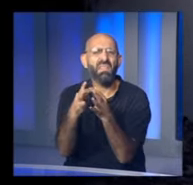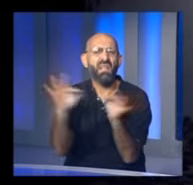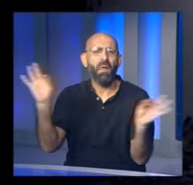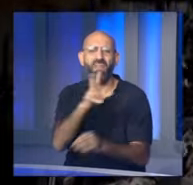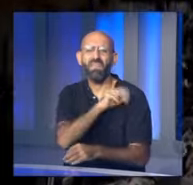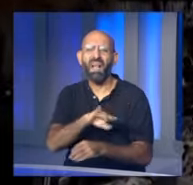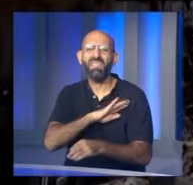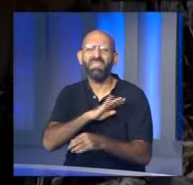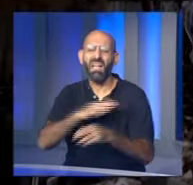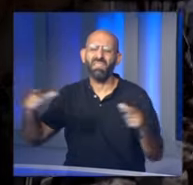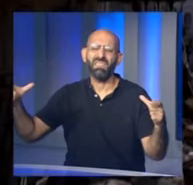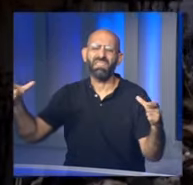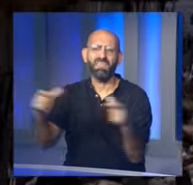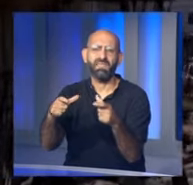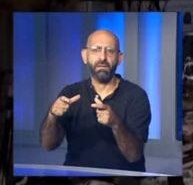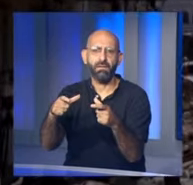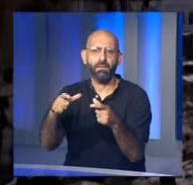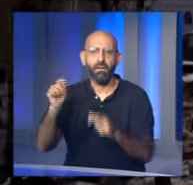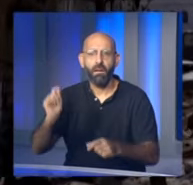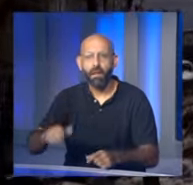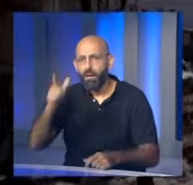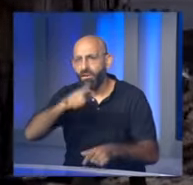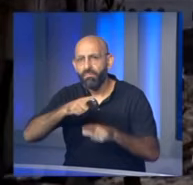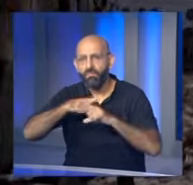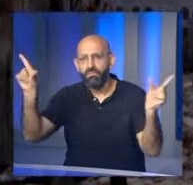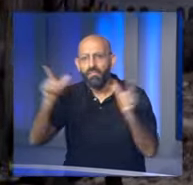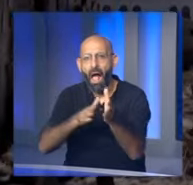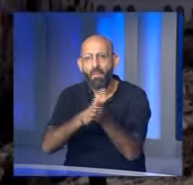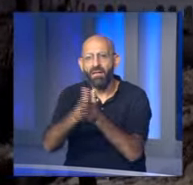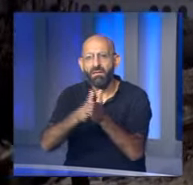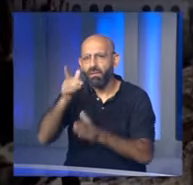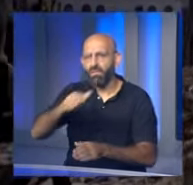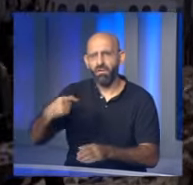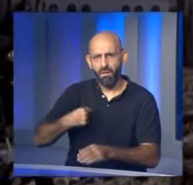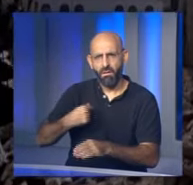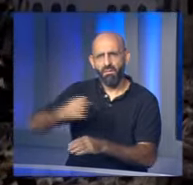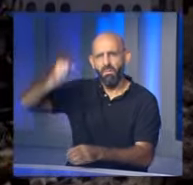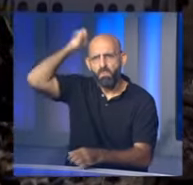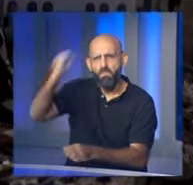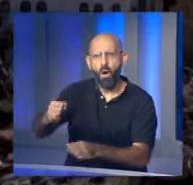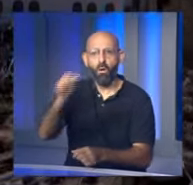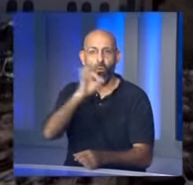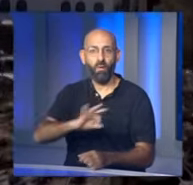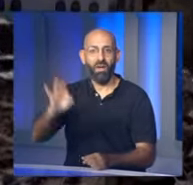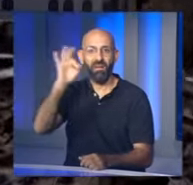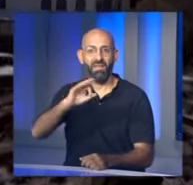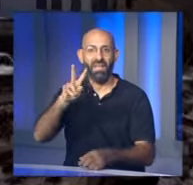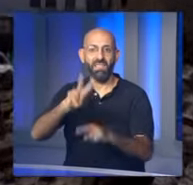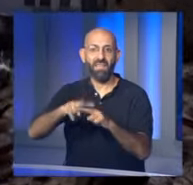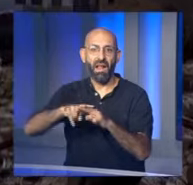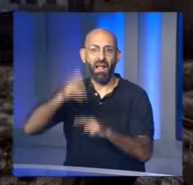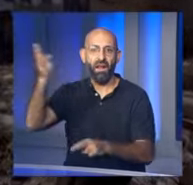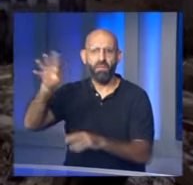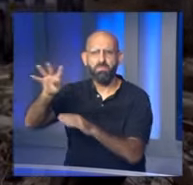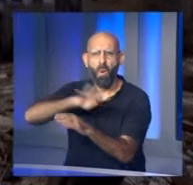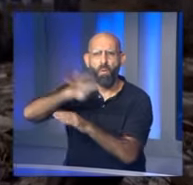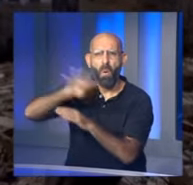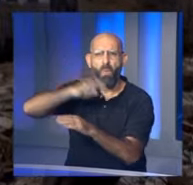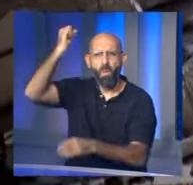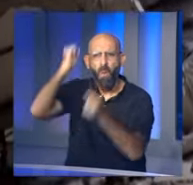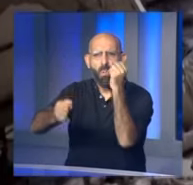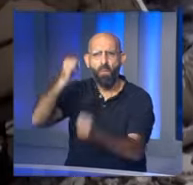شمال القطاع ويعزله عن مدينه غزه بالكامل ميدانيا اعلنت كتائب القسام عن قصف تجمعات قوات العدو شرق